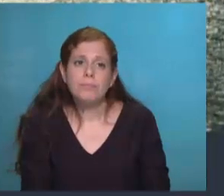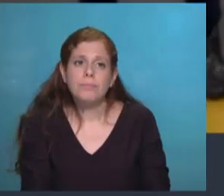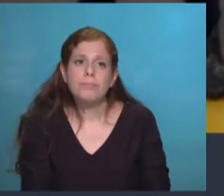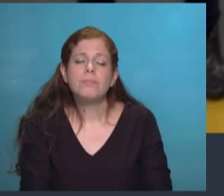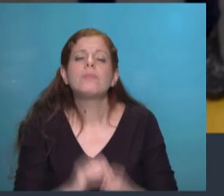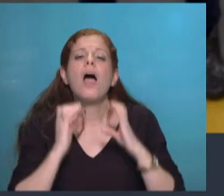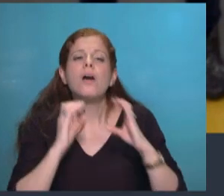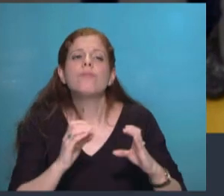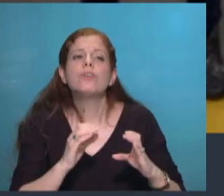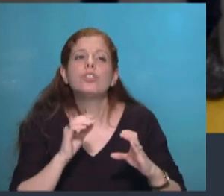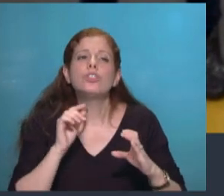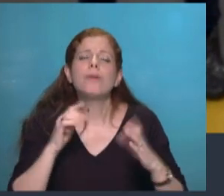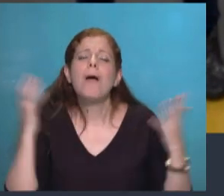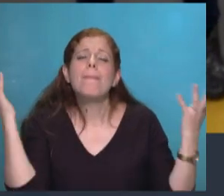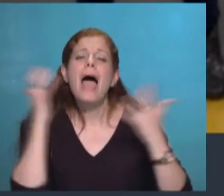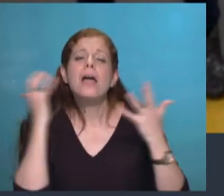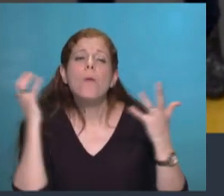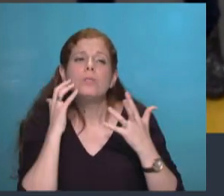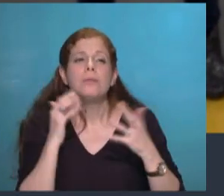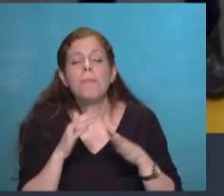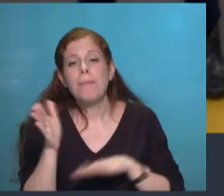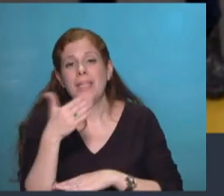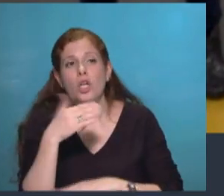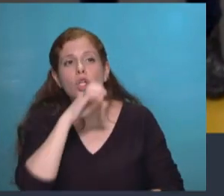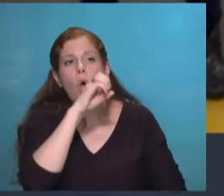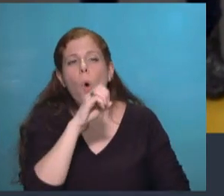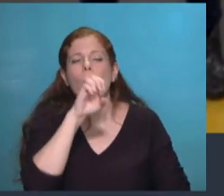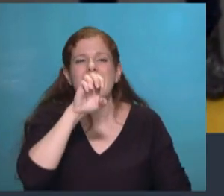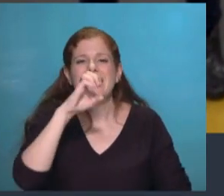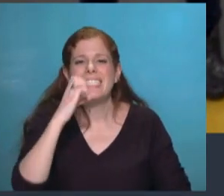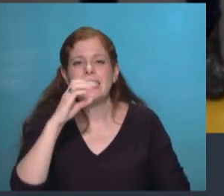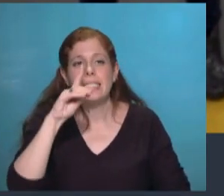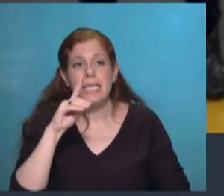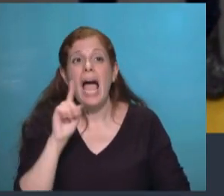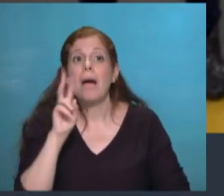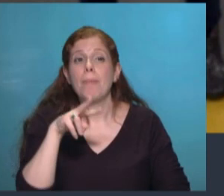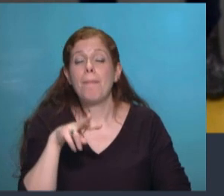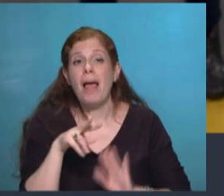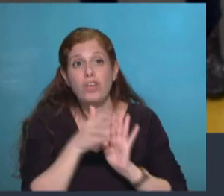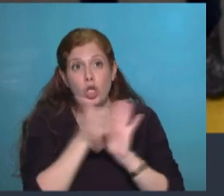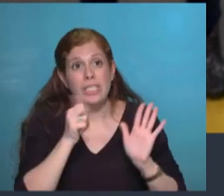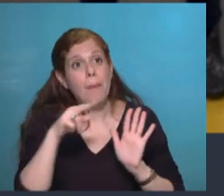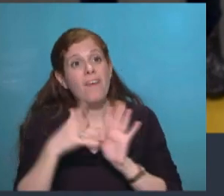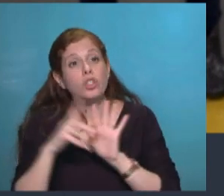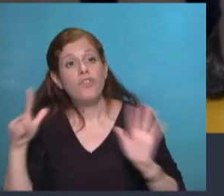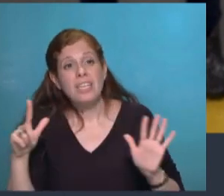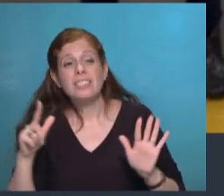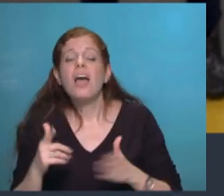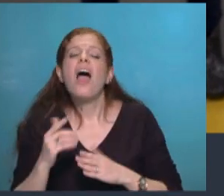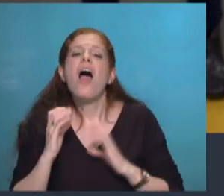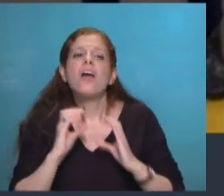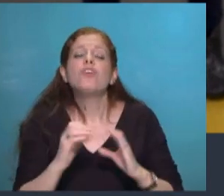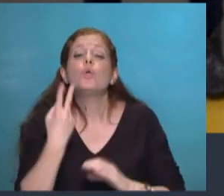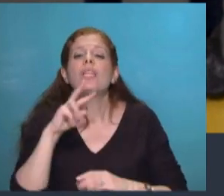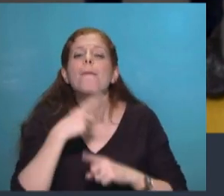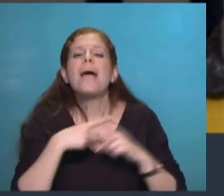הכבישים שלנו הם העמוסים ביותר מבין מדינות ה-OECD. רק בין 2016 ל-2017 עלו על הכביש יותר מחצי